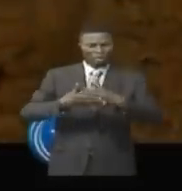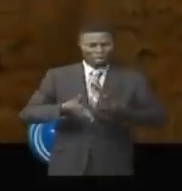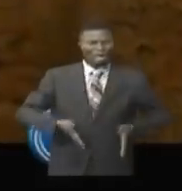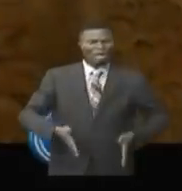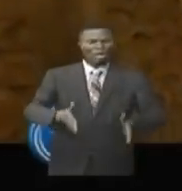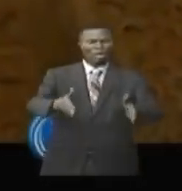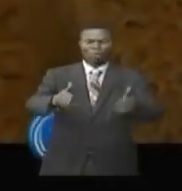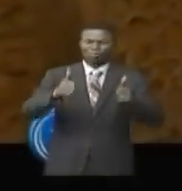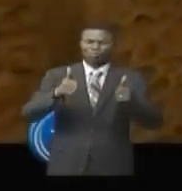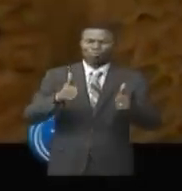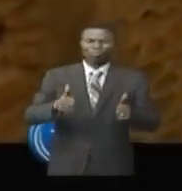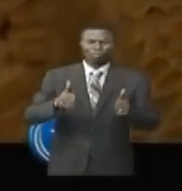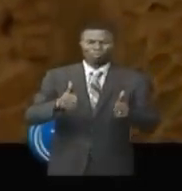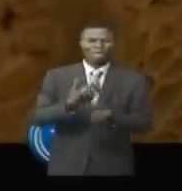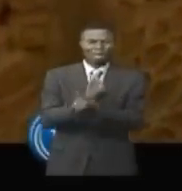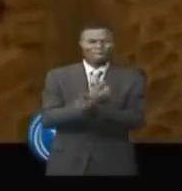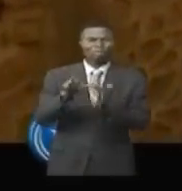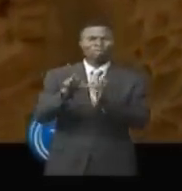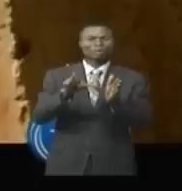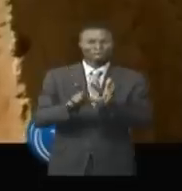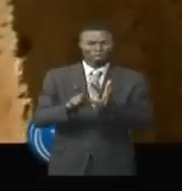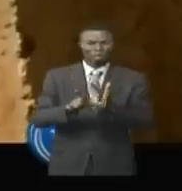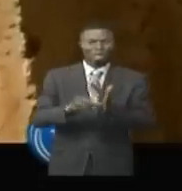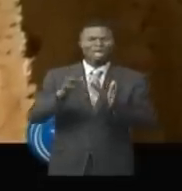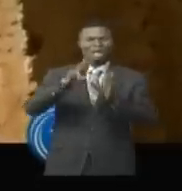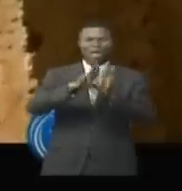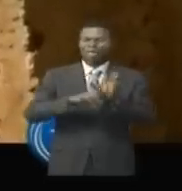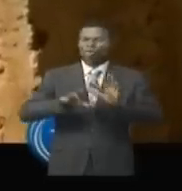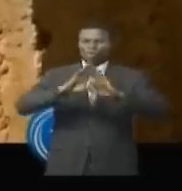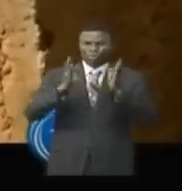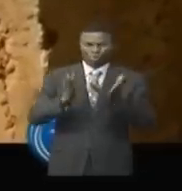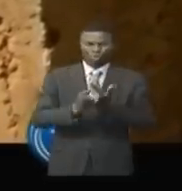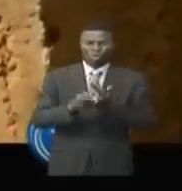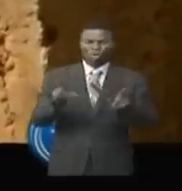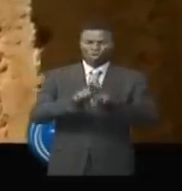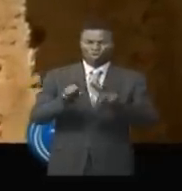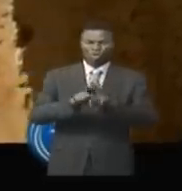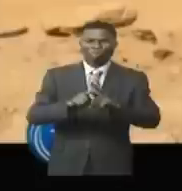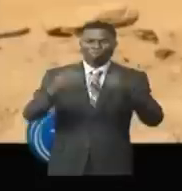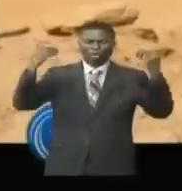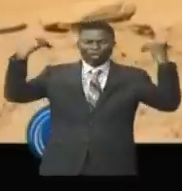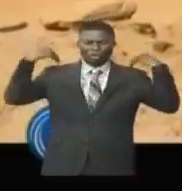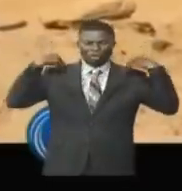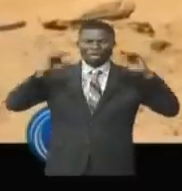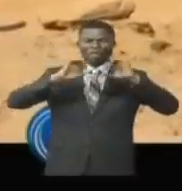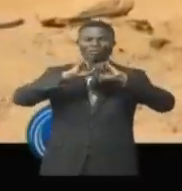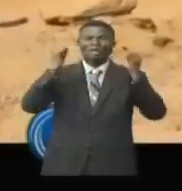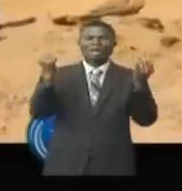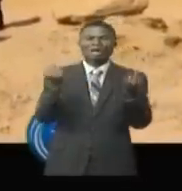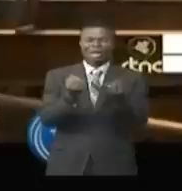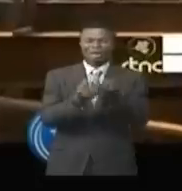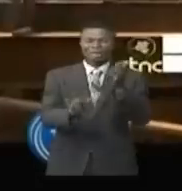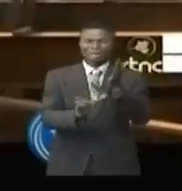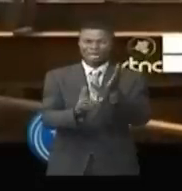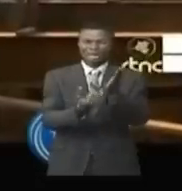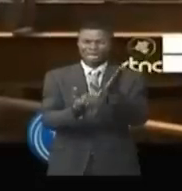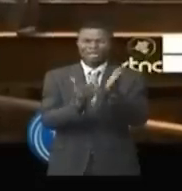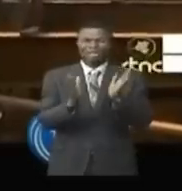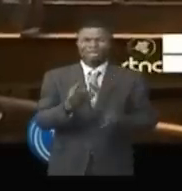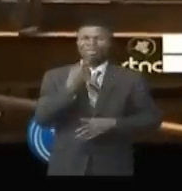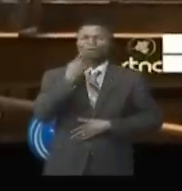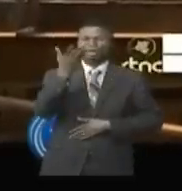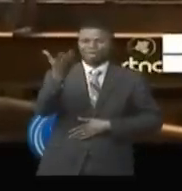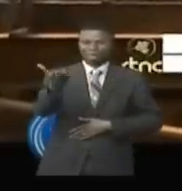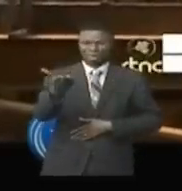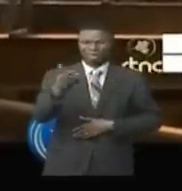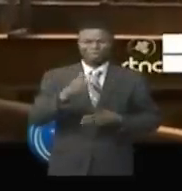qui respecte les normes et les règles d'art, comme l'a indiqué le chef d'agence, l'ingénieur Eustache Kitsa. Il n'y a rien à commenter, tout